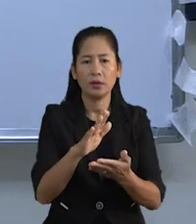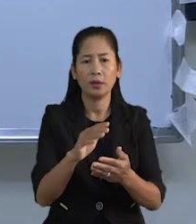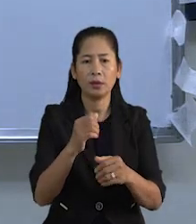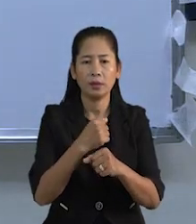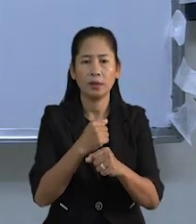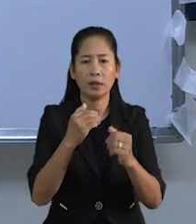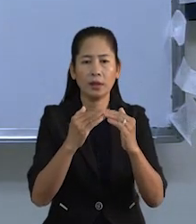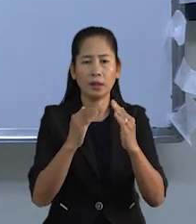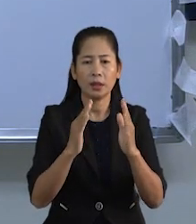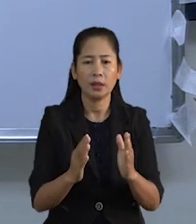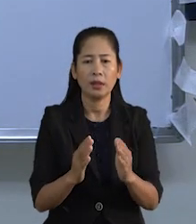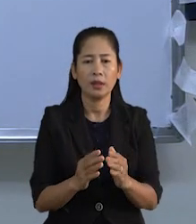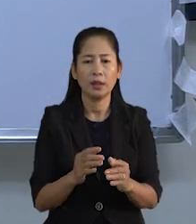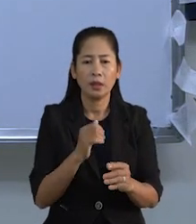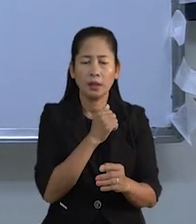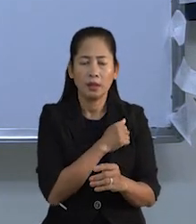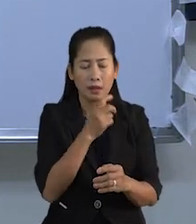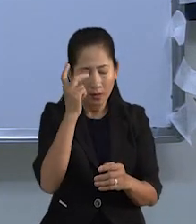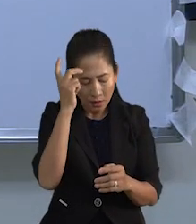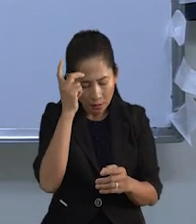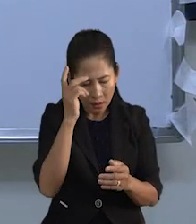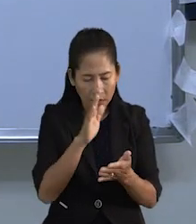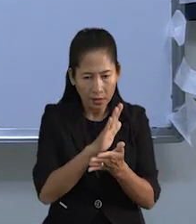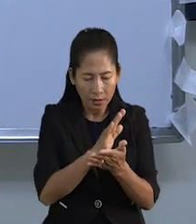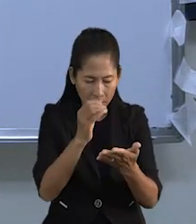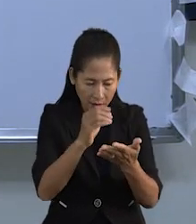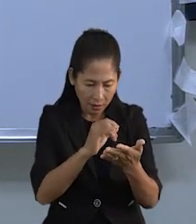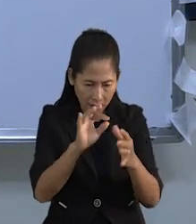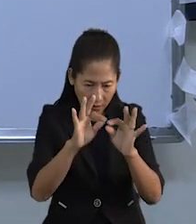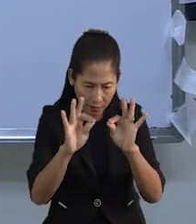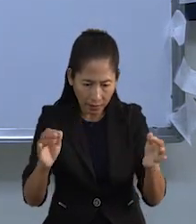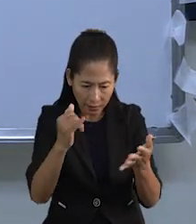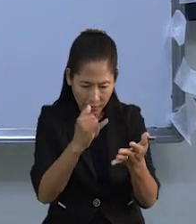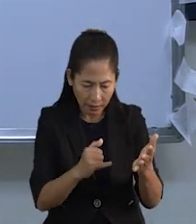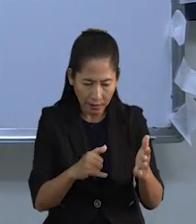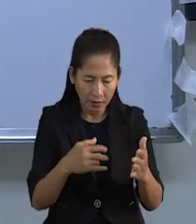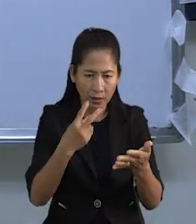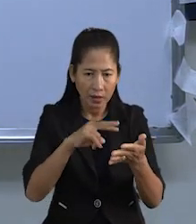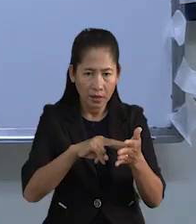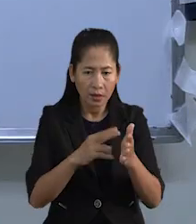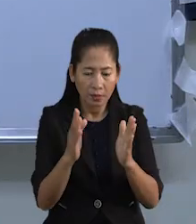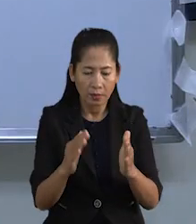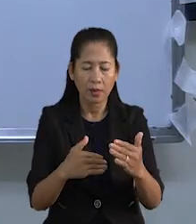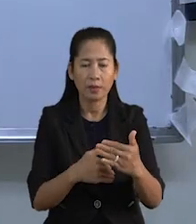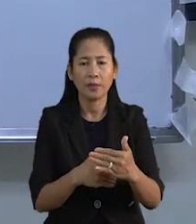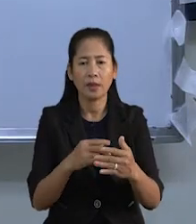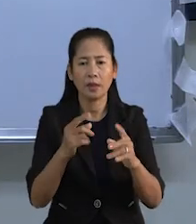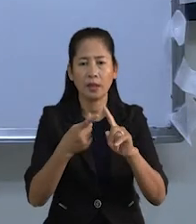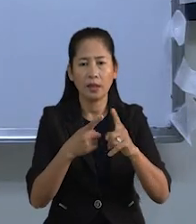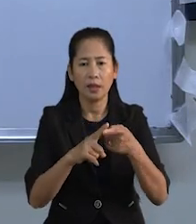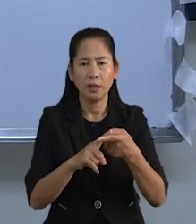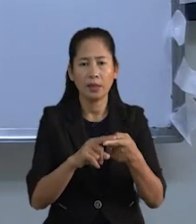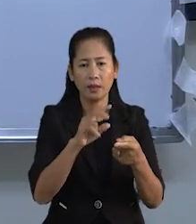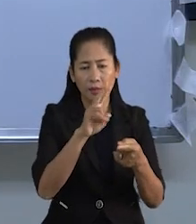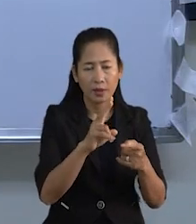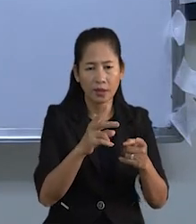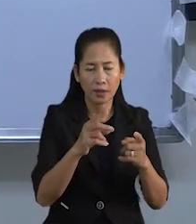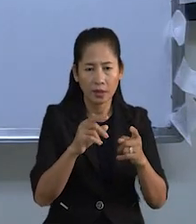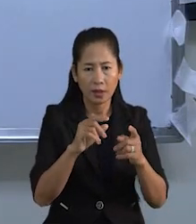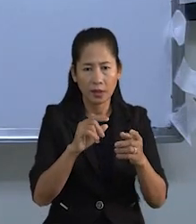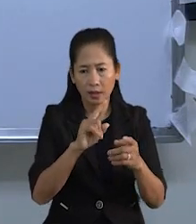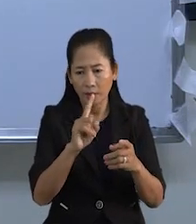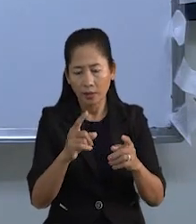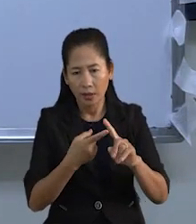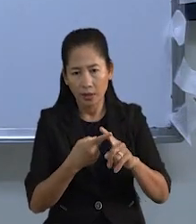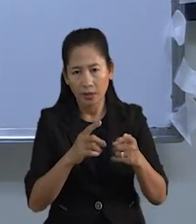ធ្វើកិច្ចការនេះសំកូនគិតនៅលើក្រដាស់ព្រៀងរបស់កូនឲ្យហើយណាតើខ្លឹមសារប្រអប់ណាមួយលេខរៀងទី2ខ្លឹមសារ